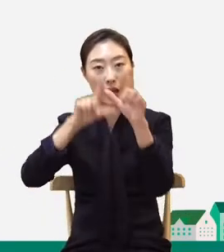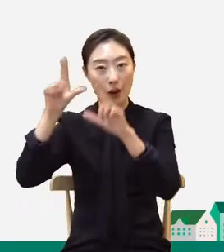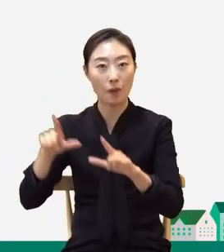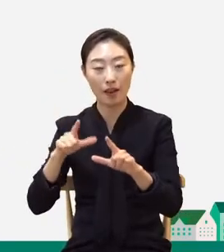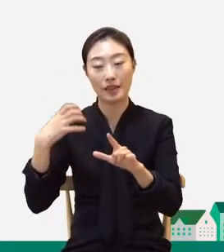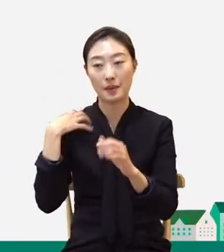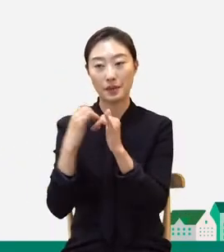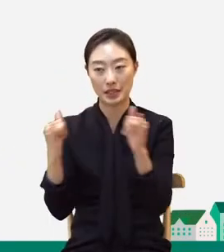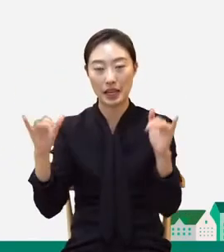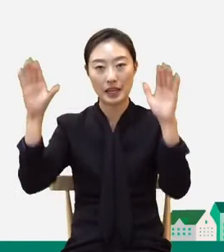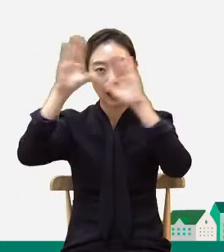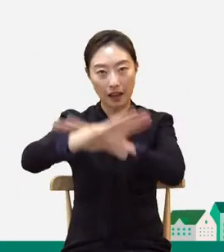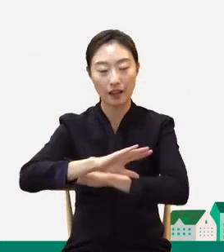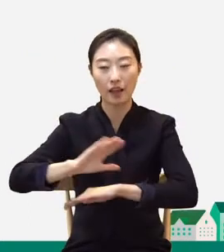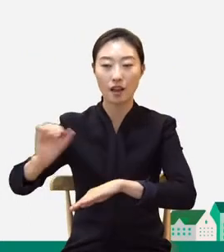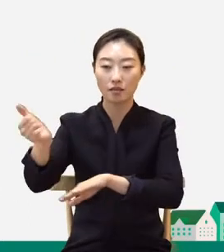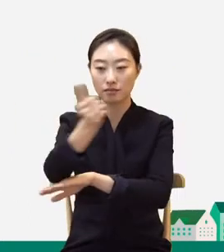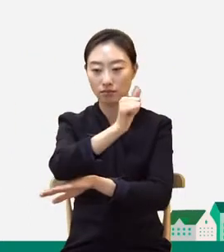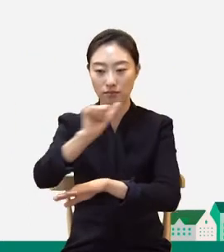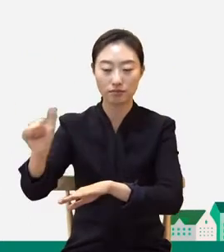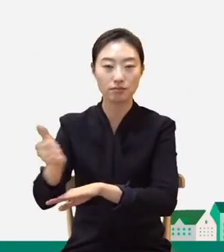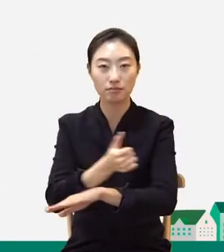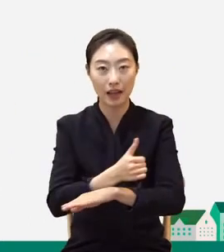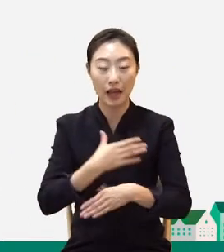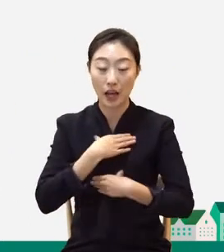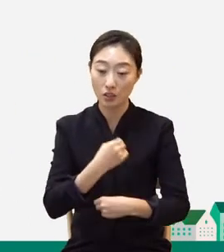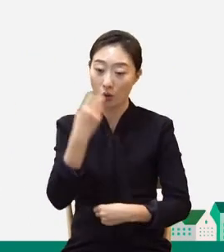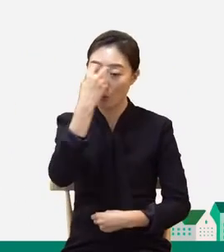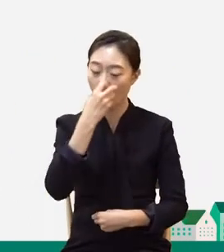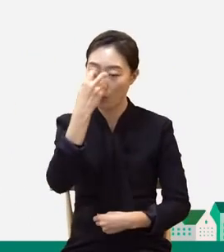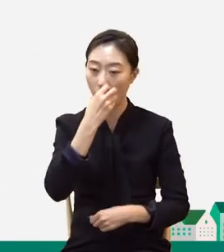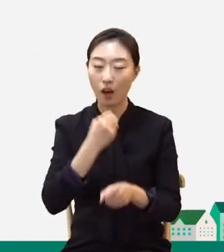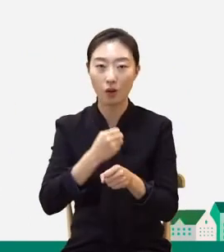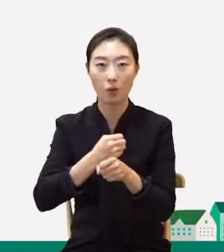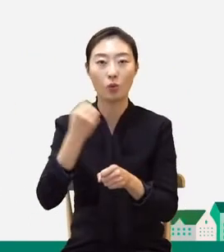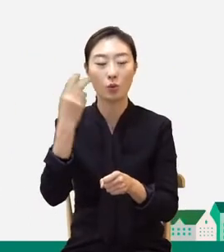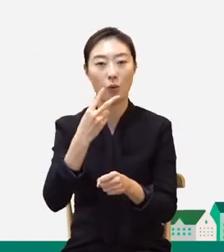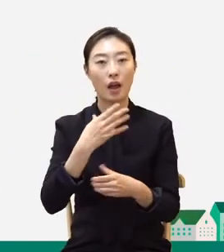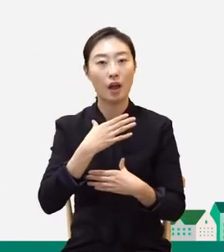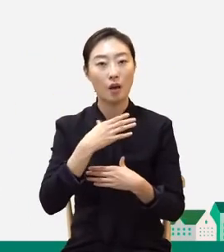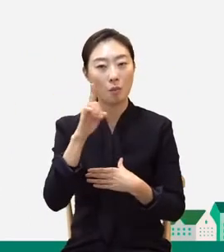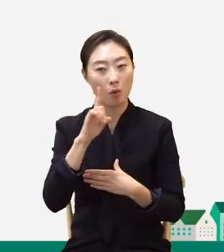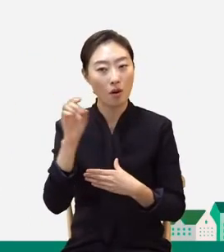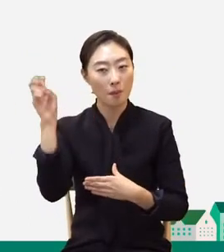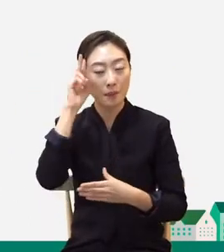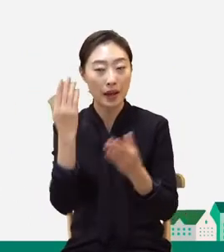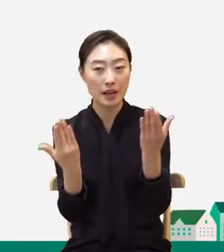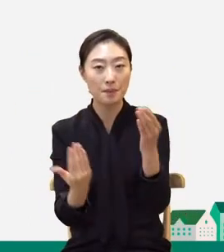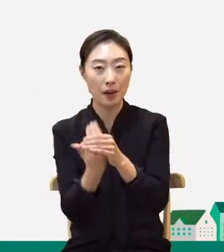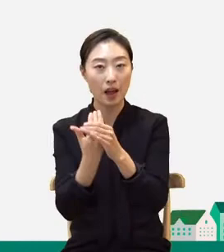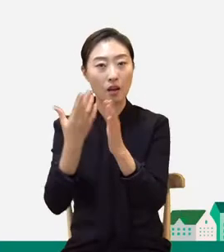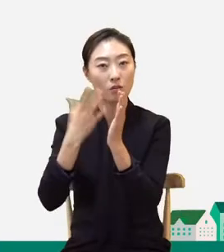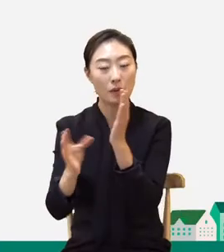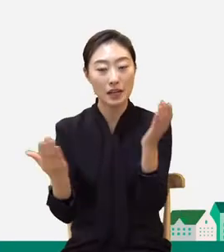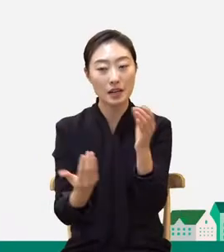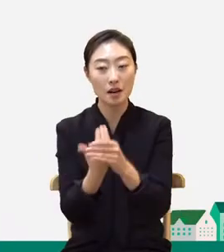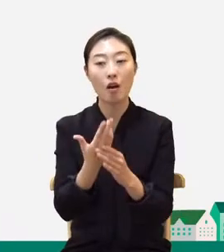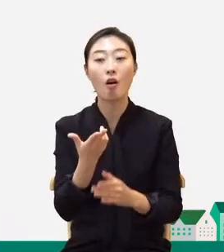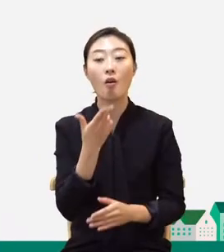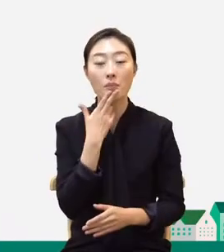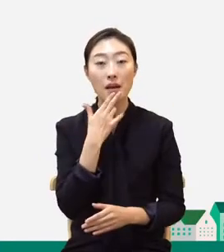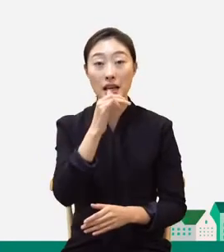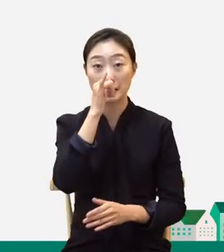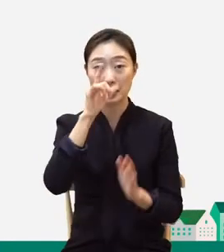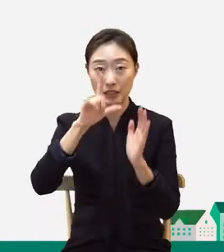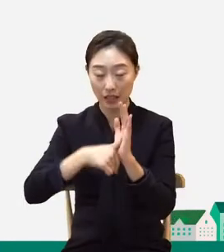야간에 순회를 하면서 안전 상황을 점검하고 어느 정도의 다른 어떤 돌발 사항이나 위험 사항이 없다고 확인을 했을 때 이제